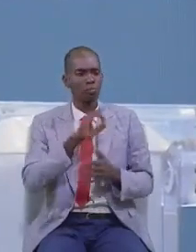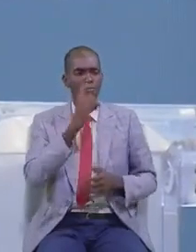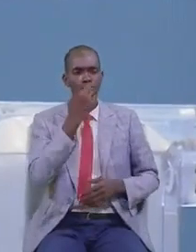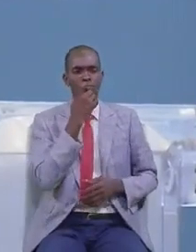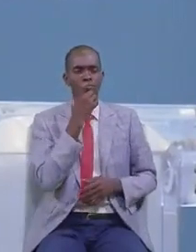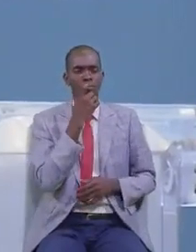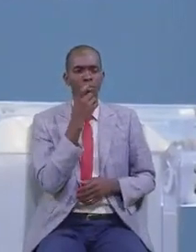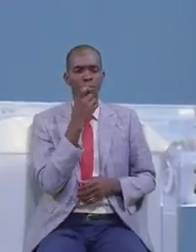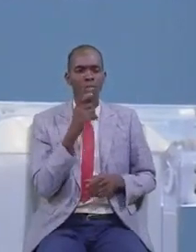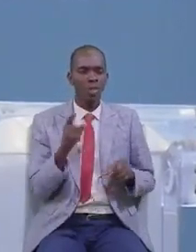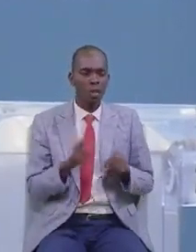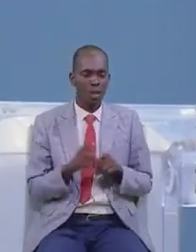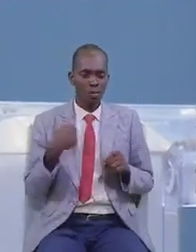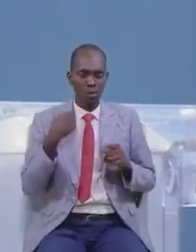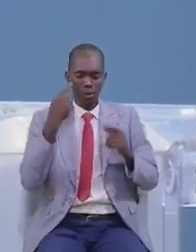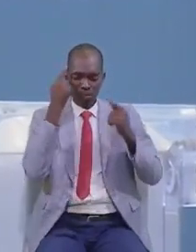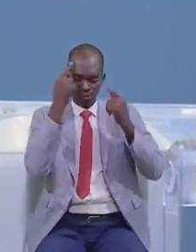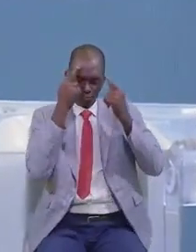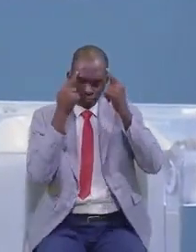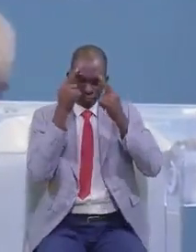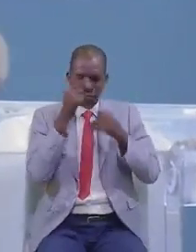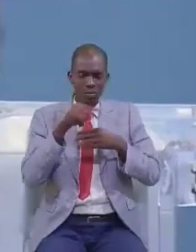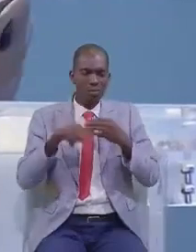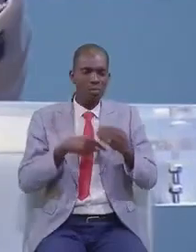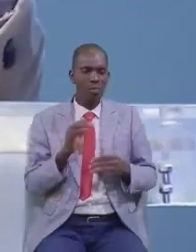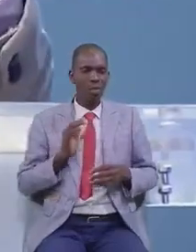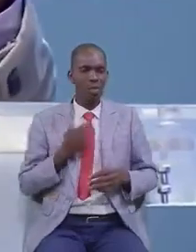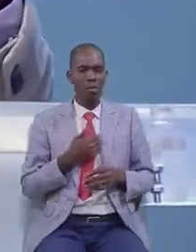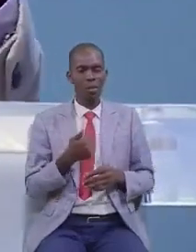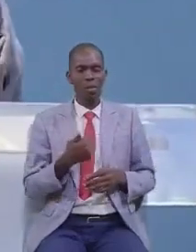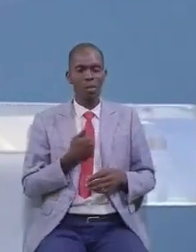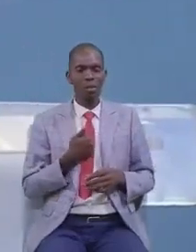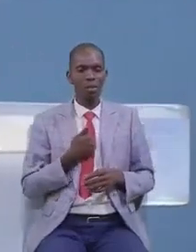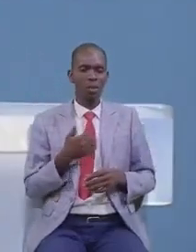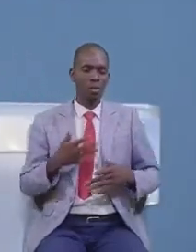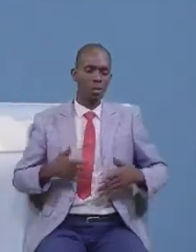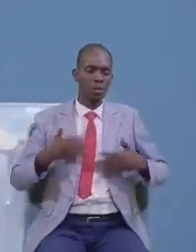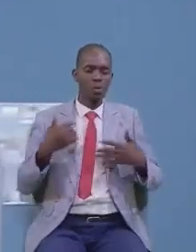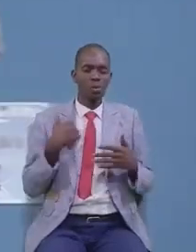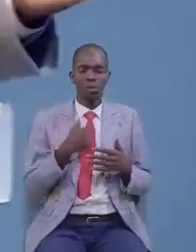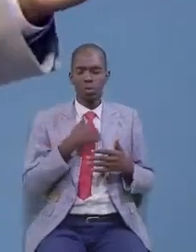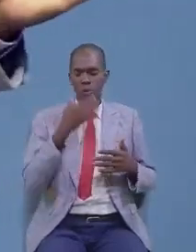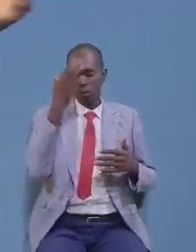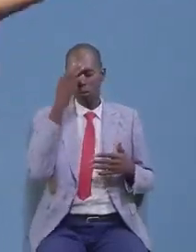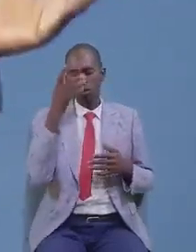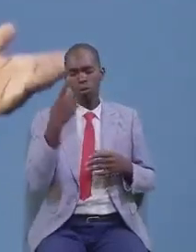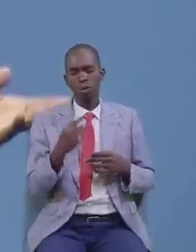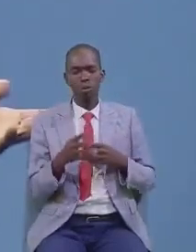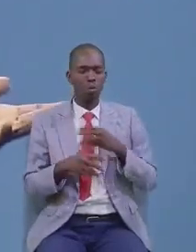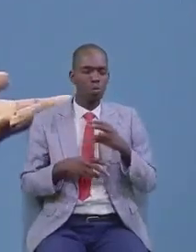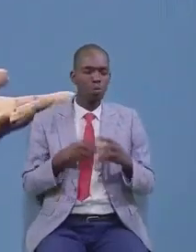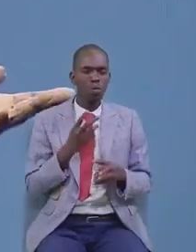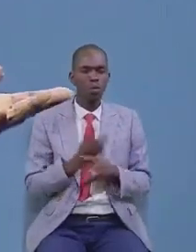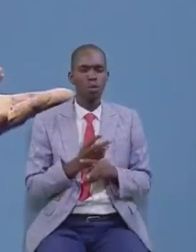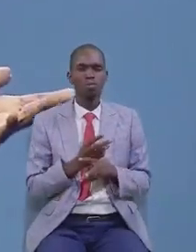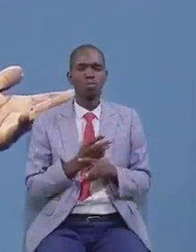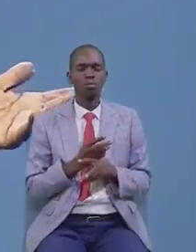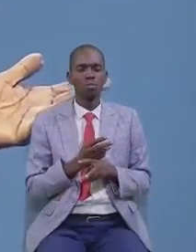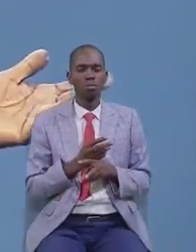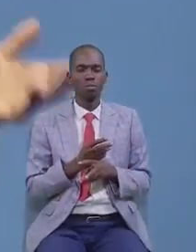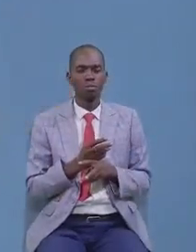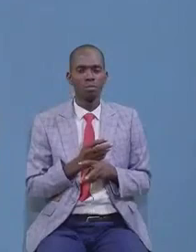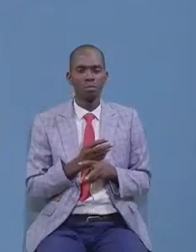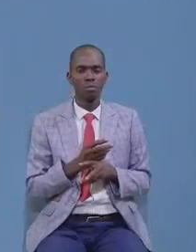we think about our lives, మన జీవితాలు యోచిస్తే, we know the word. మనకు మాట తెలుసు కదా. I mean normal vocabulary.